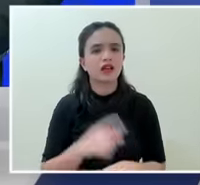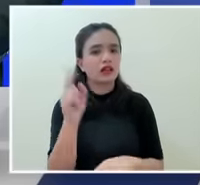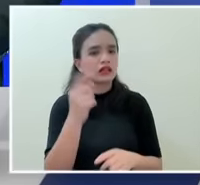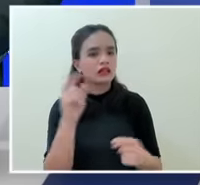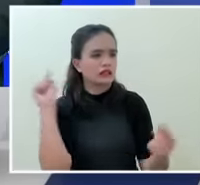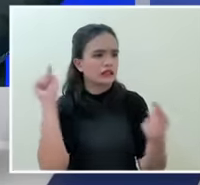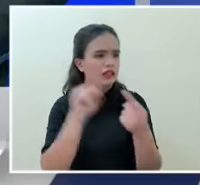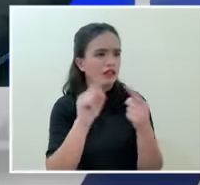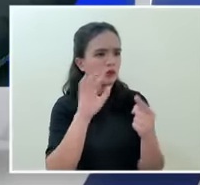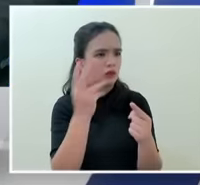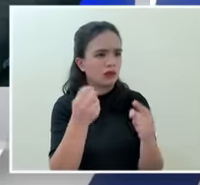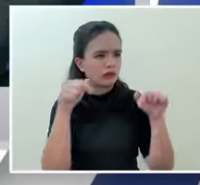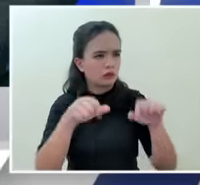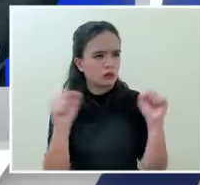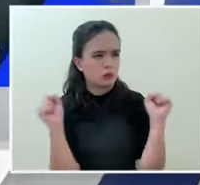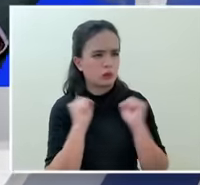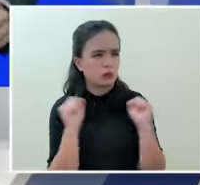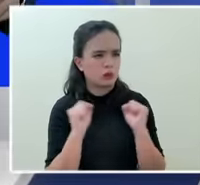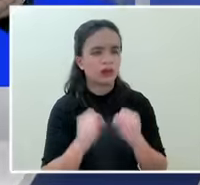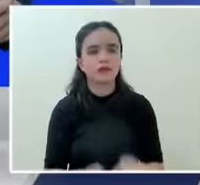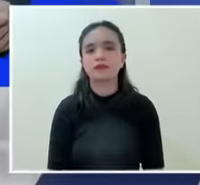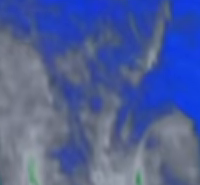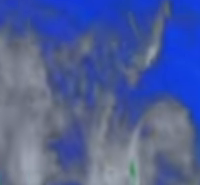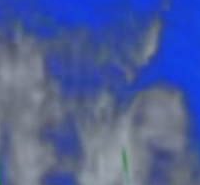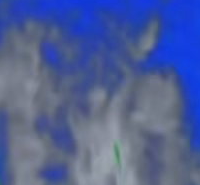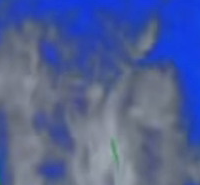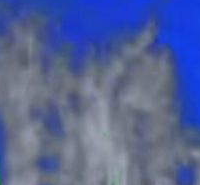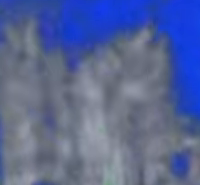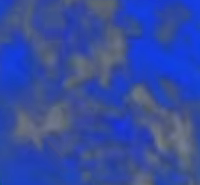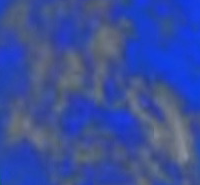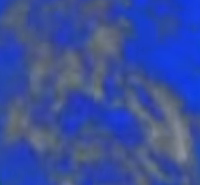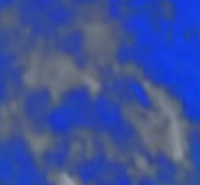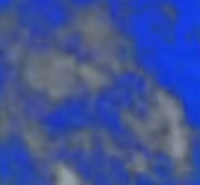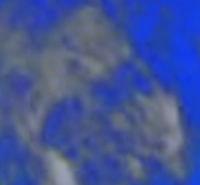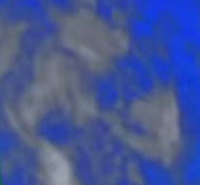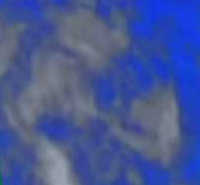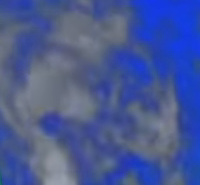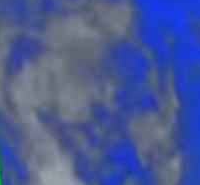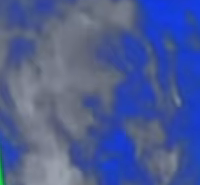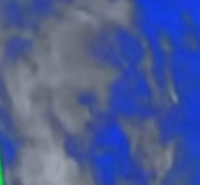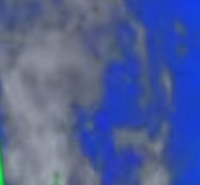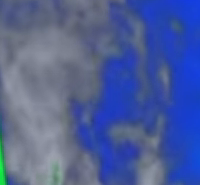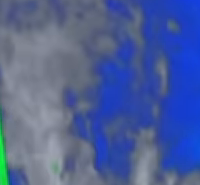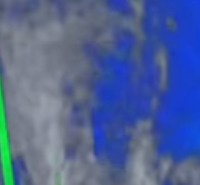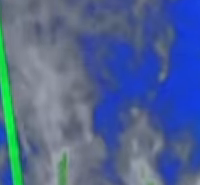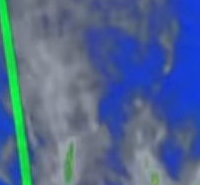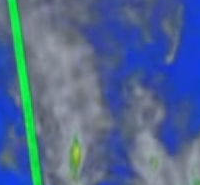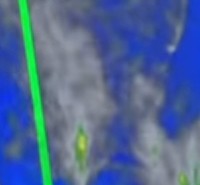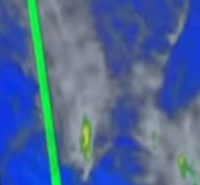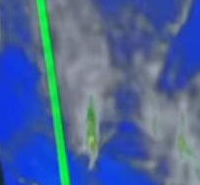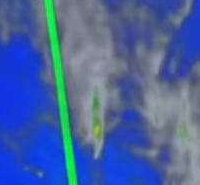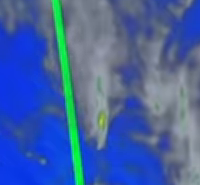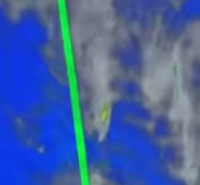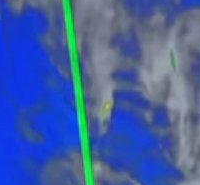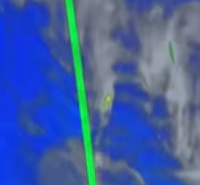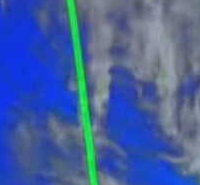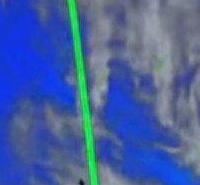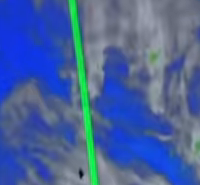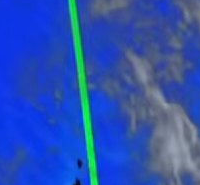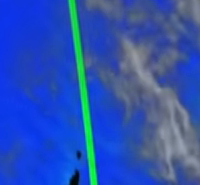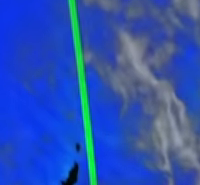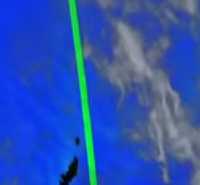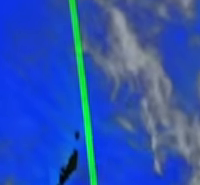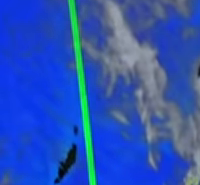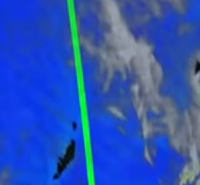pa itong amihan? Karen, papahina na ang kasalukuyang bugso ng amihan na nagpaulan po kasama ang shear line ang silangang